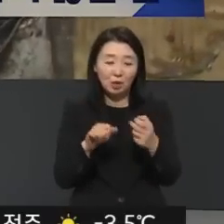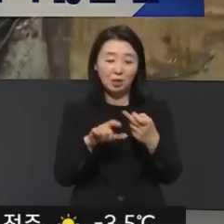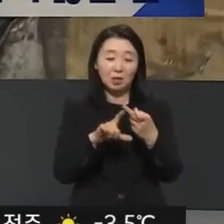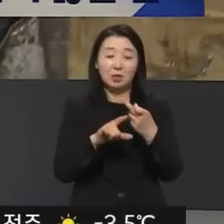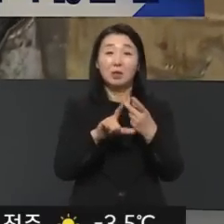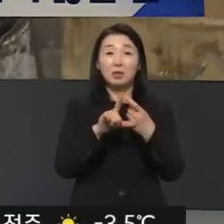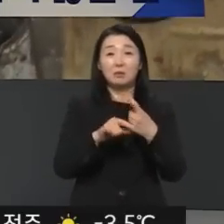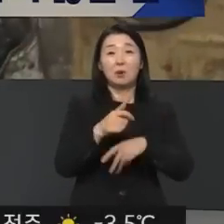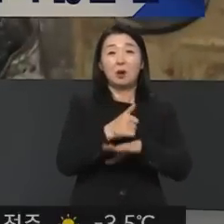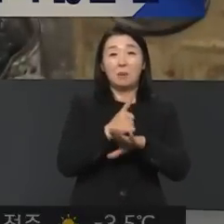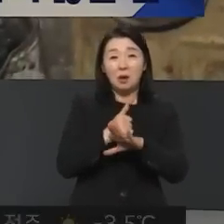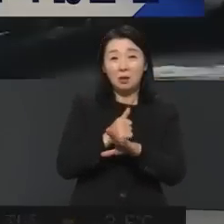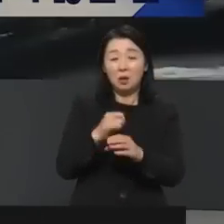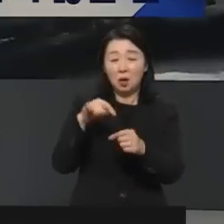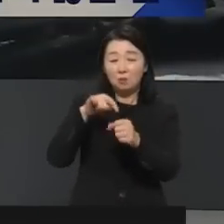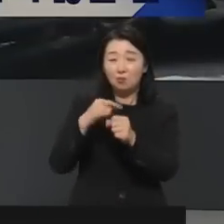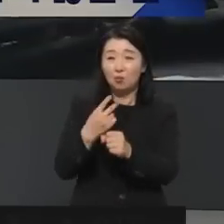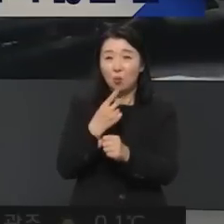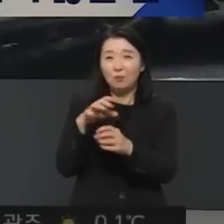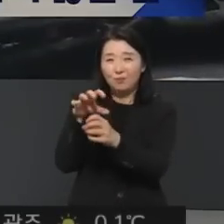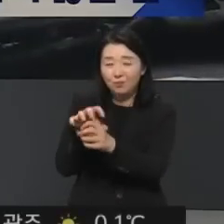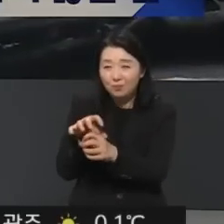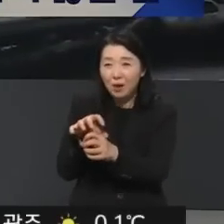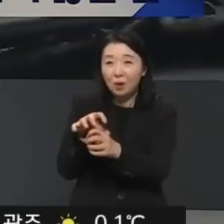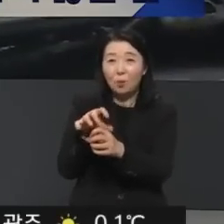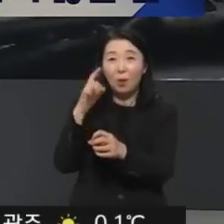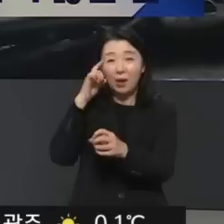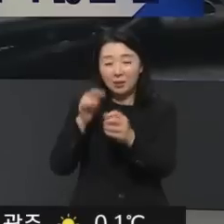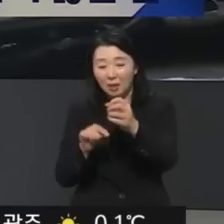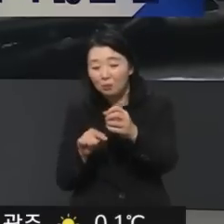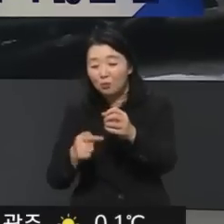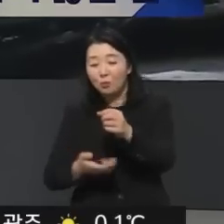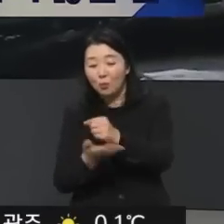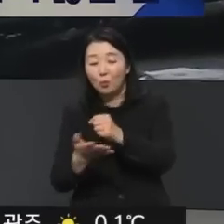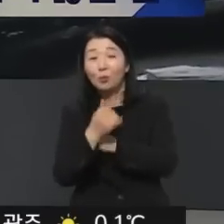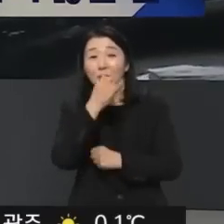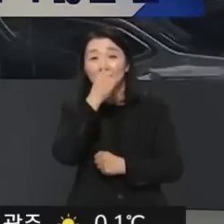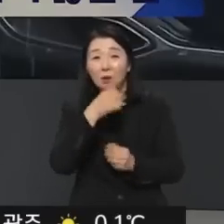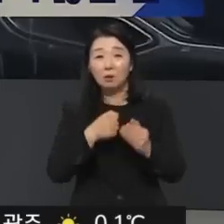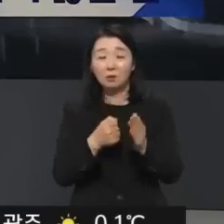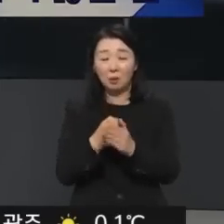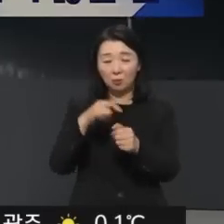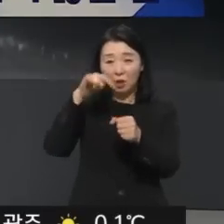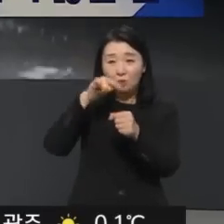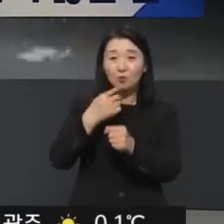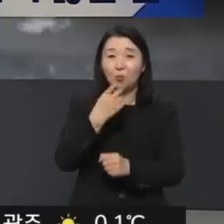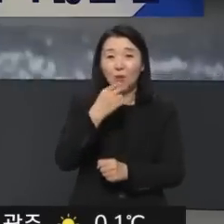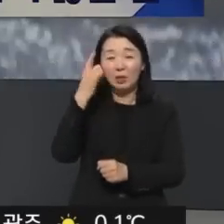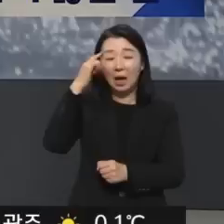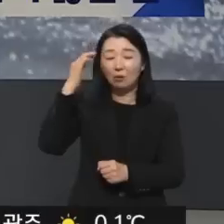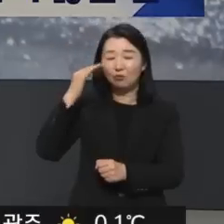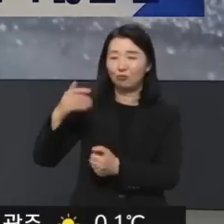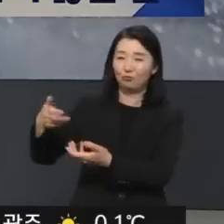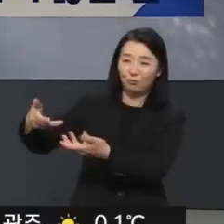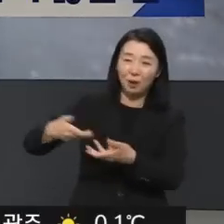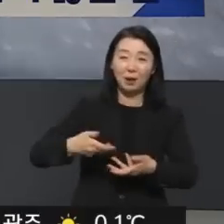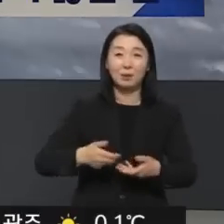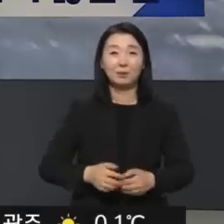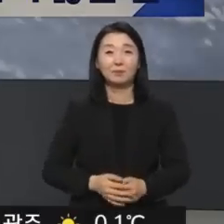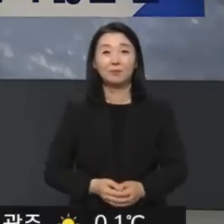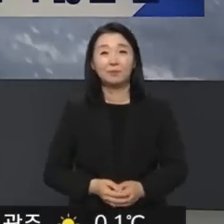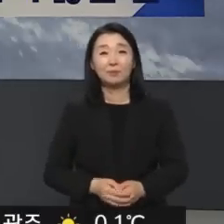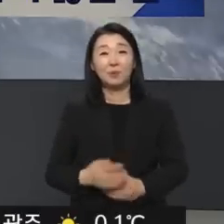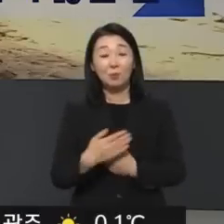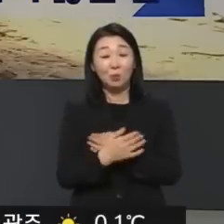가둬두던 Z기류가 남북으로 출렁거린 탓이라고 합니다. 그 틈을 타서 북극공기가 우리나라로 직행했다고 하네요.